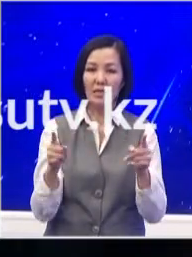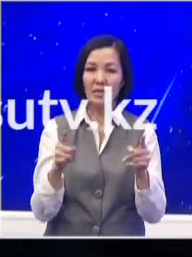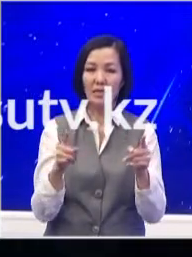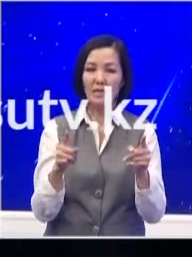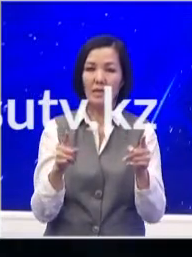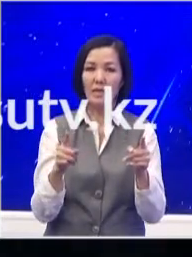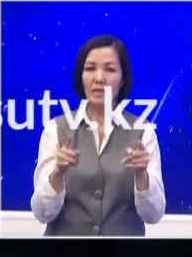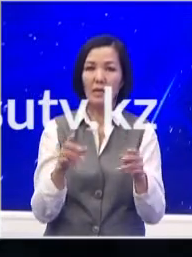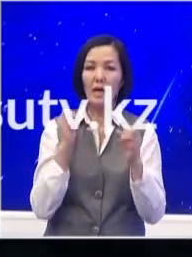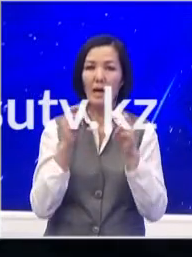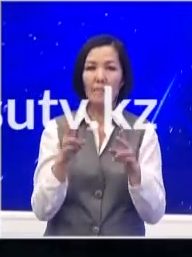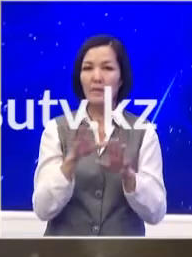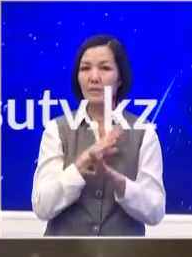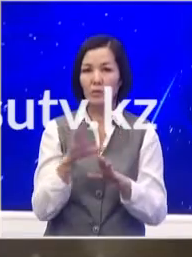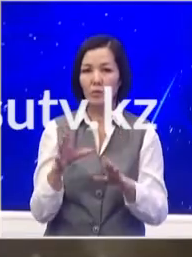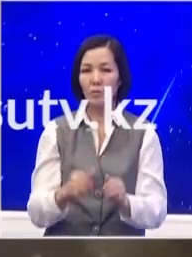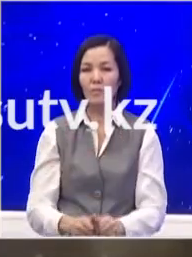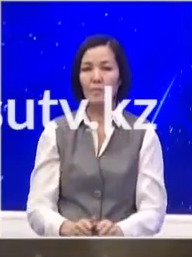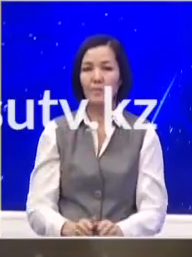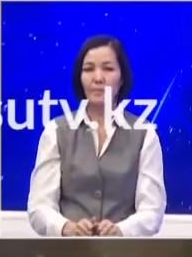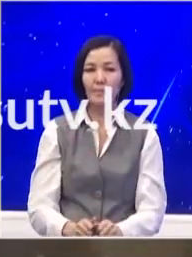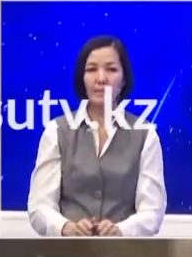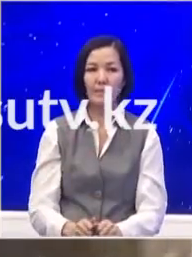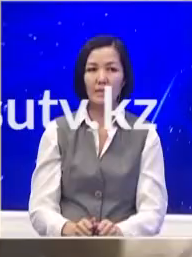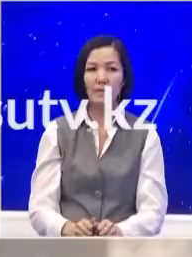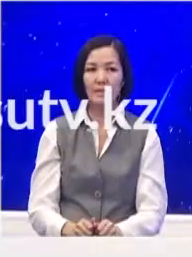үшін қауіп төндірмейді деп мәлімдеді.